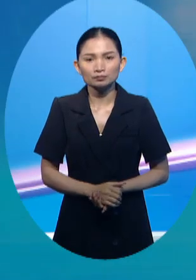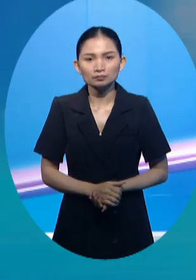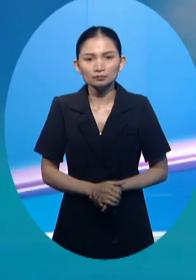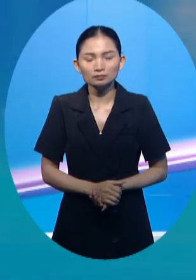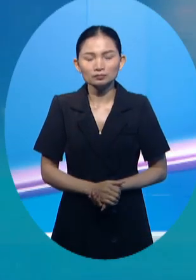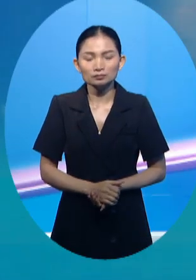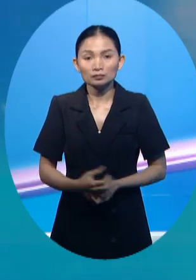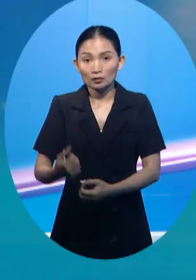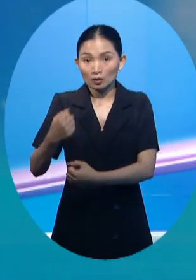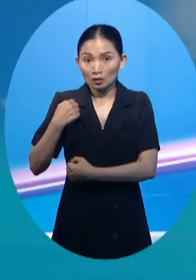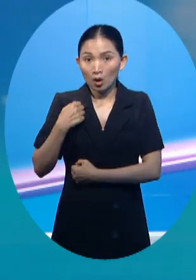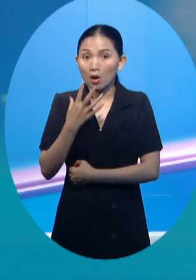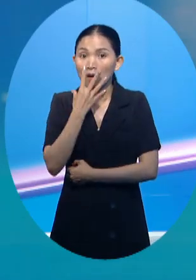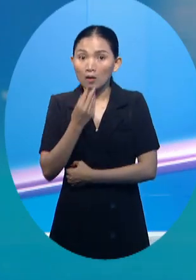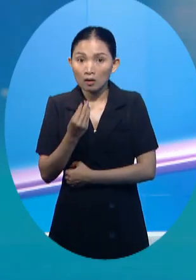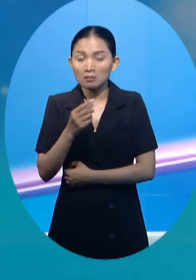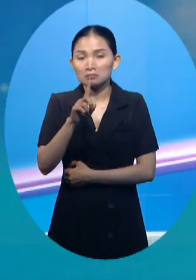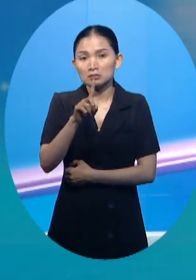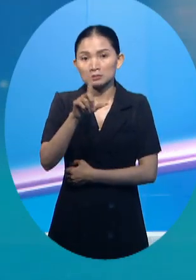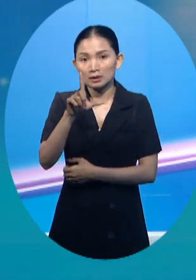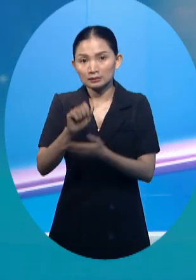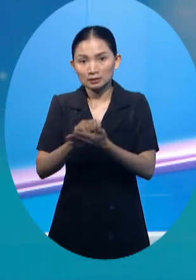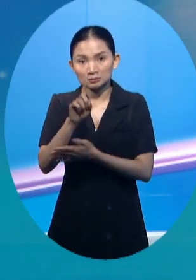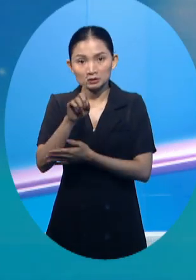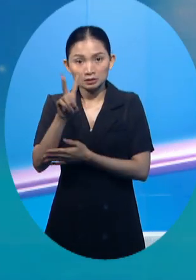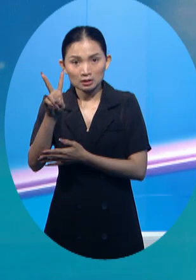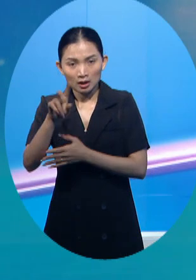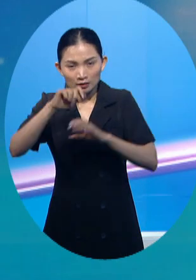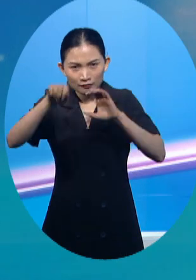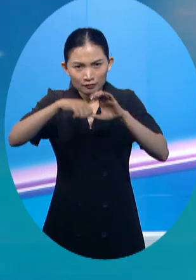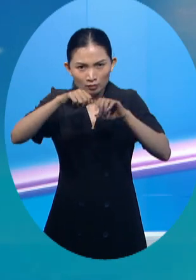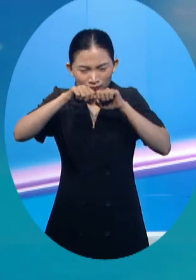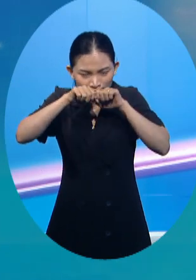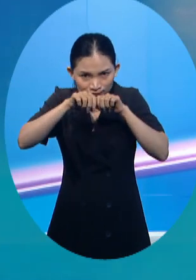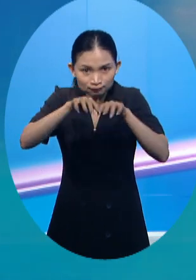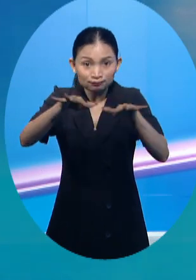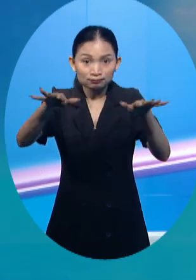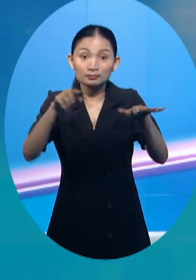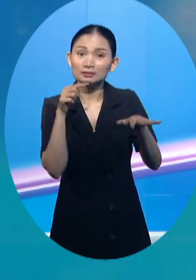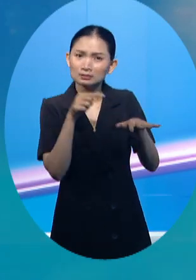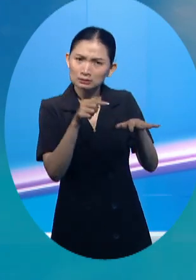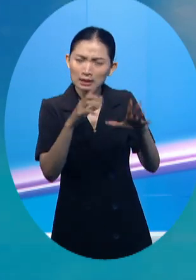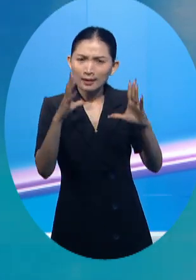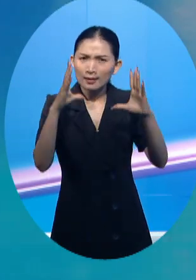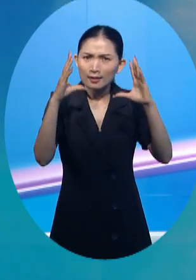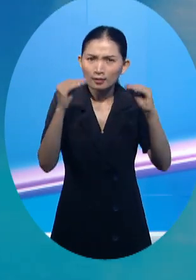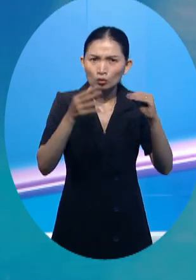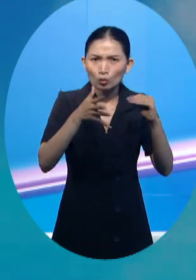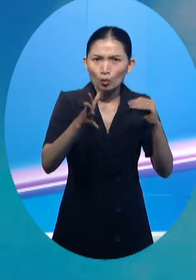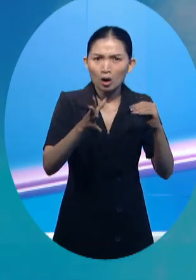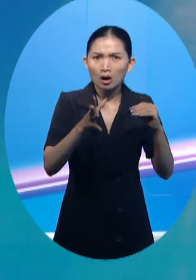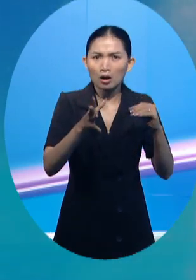quân đội Israel hôm 17 tháng 12 đã công bố một đoạn video mà họ nói rằng là hình ảnh của mohammed Shinwa em trai của thủ lĩnh